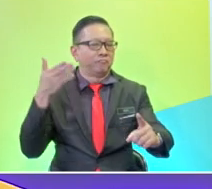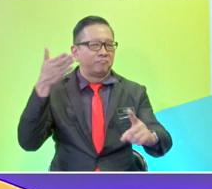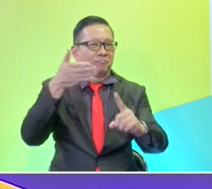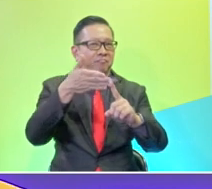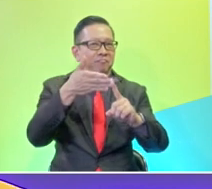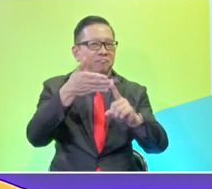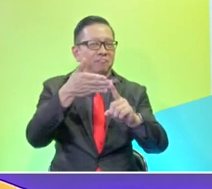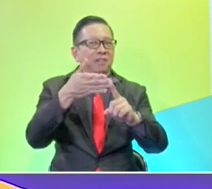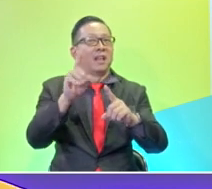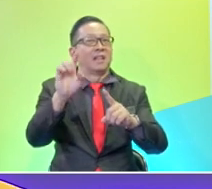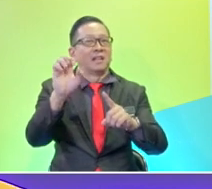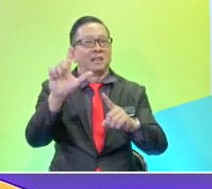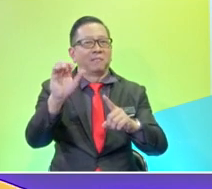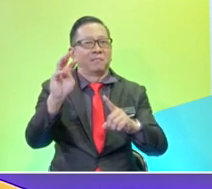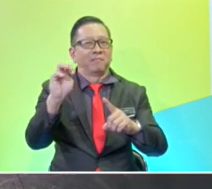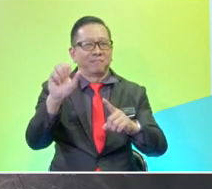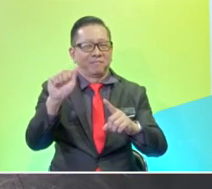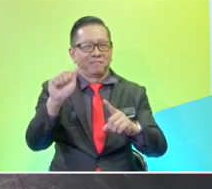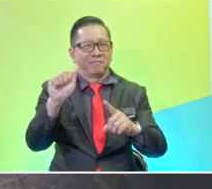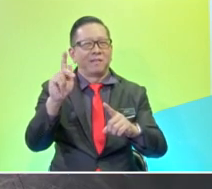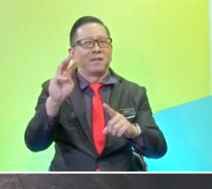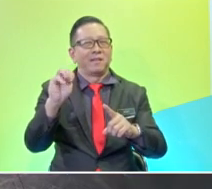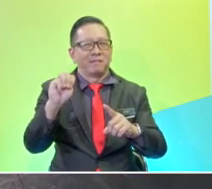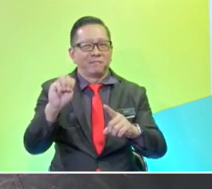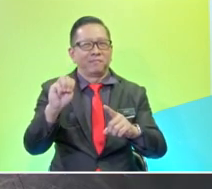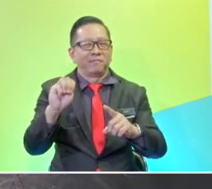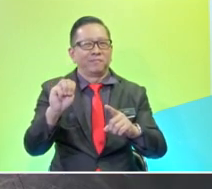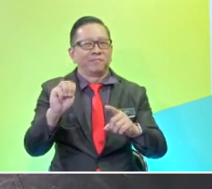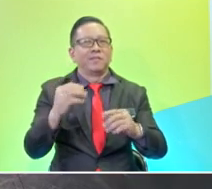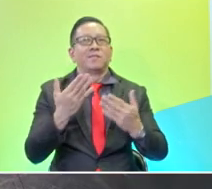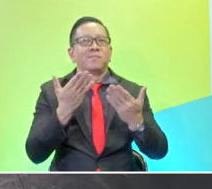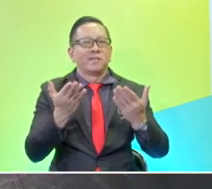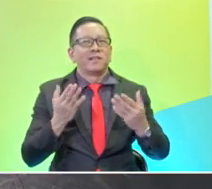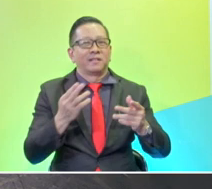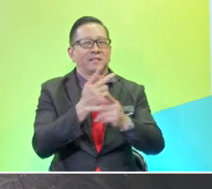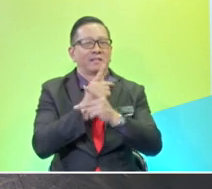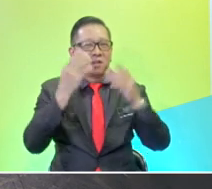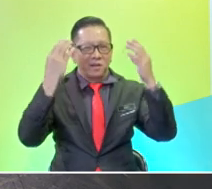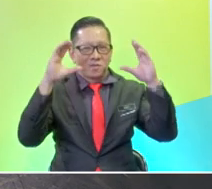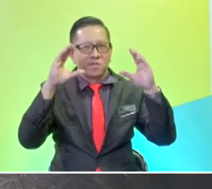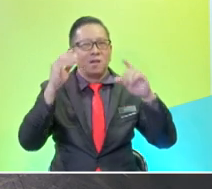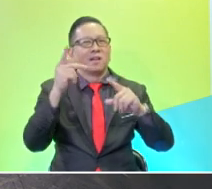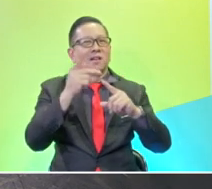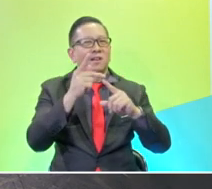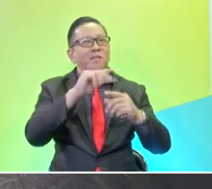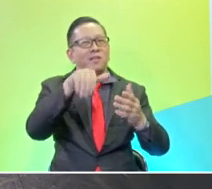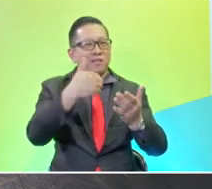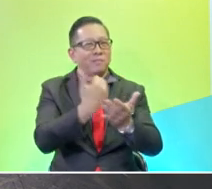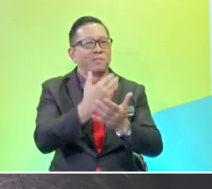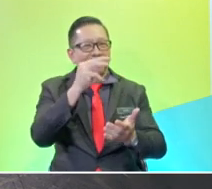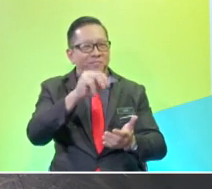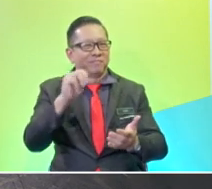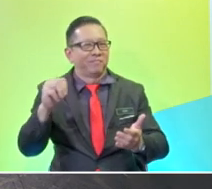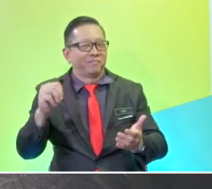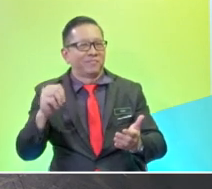D5 Oke baik saja terima kasih gua atas pembelajaran kita pada hari ini dan kepada mereka yang menonton yang